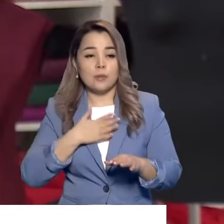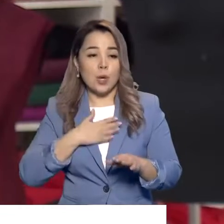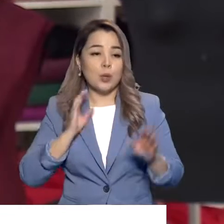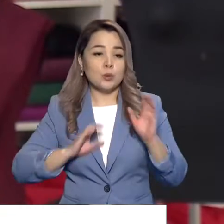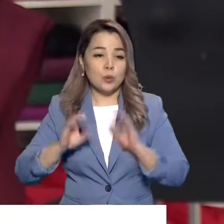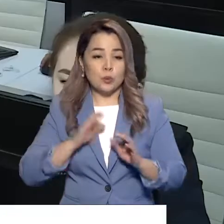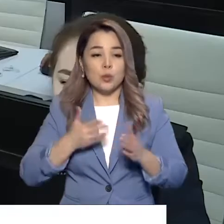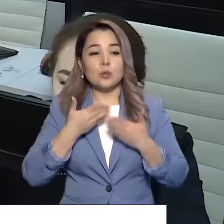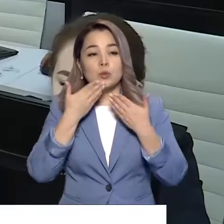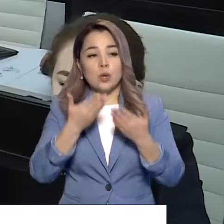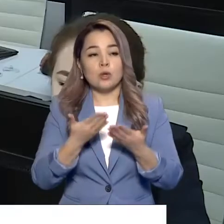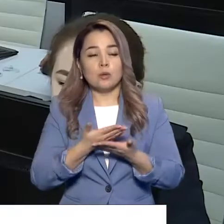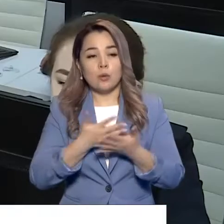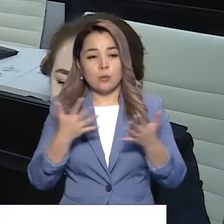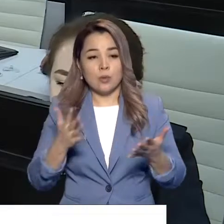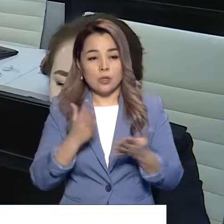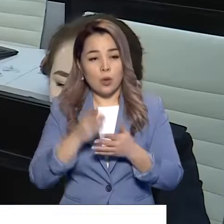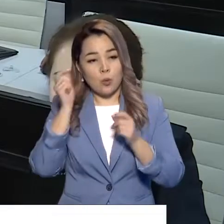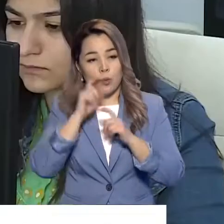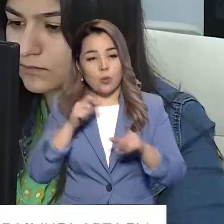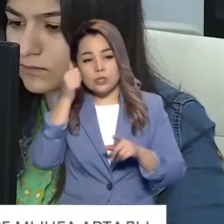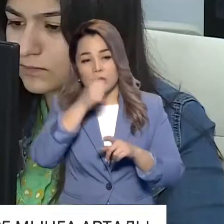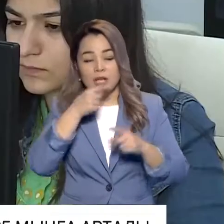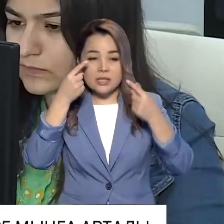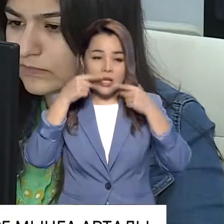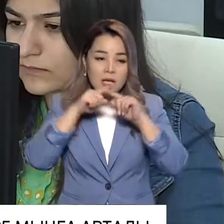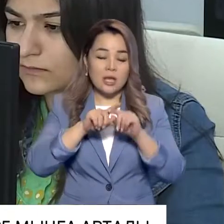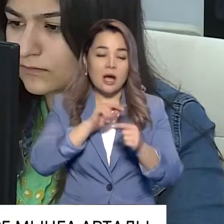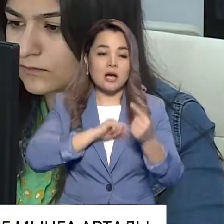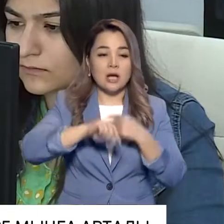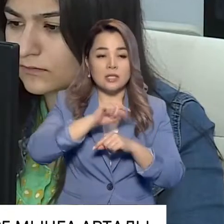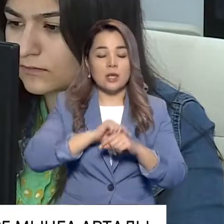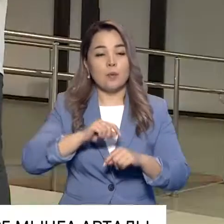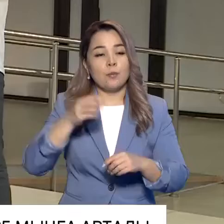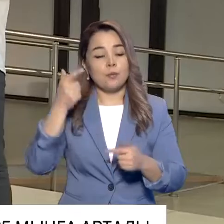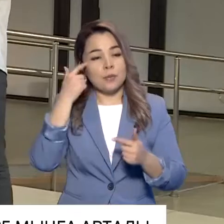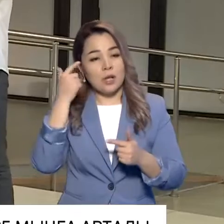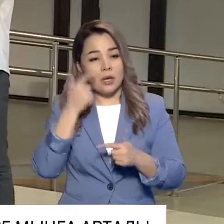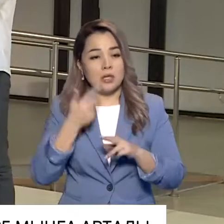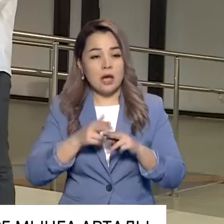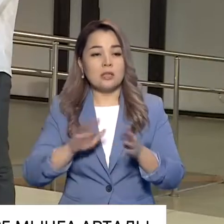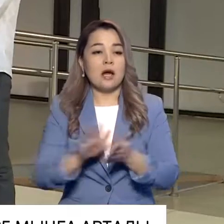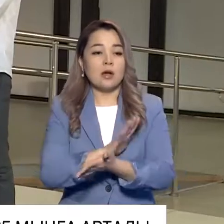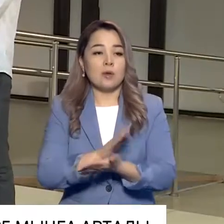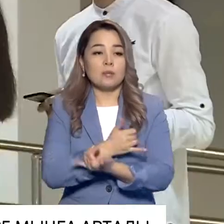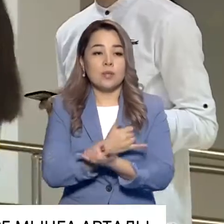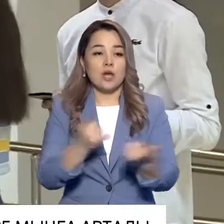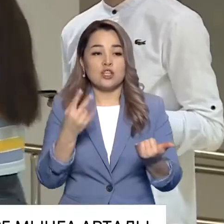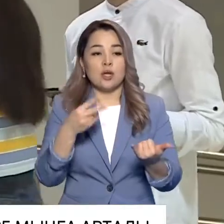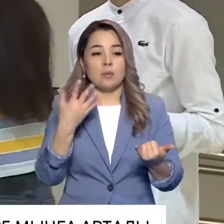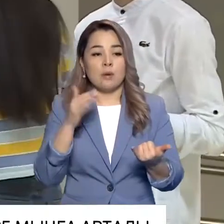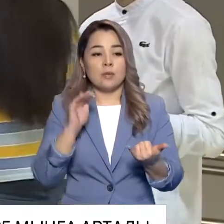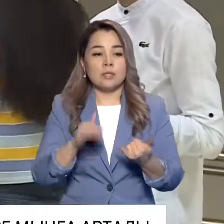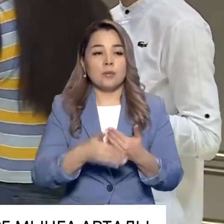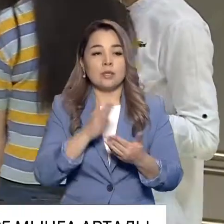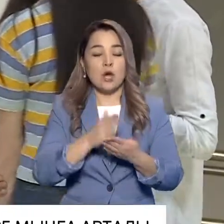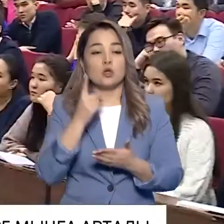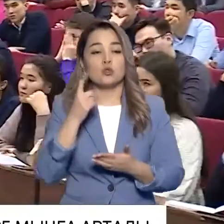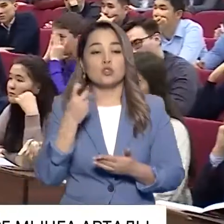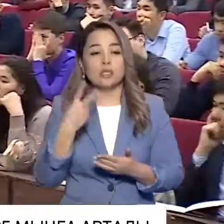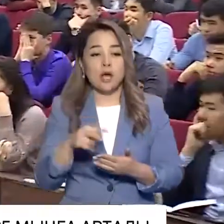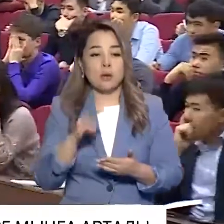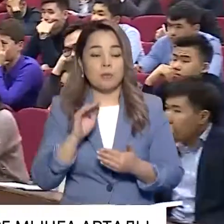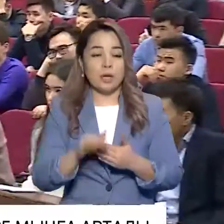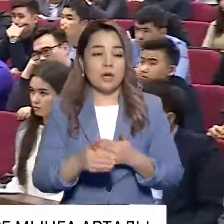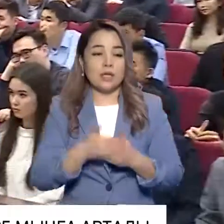студенттер сұранысқа ие. Жаңа оқу жылында техникалық және кәсіптік білімге бөлінетін гранттар саны 25 мың артады. Осылайша 120 мың